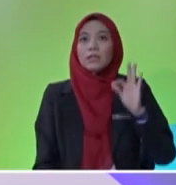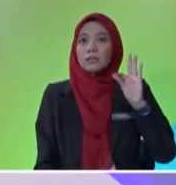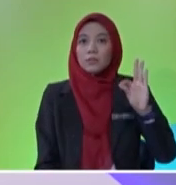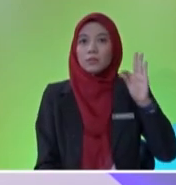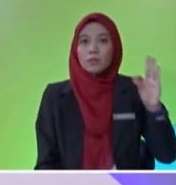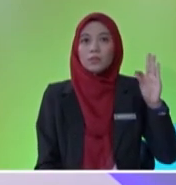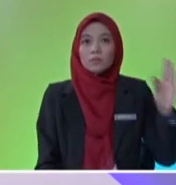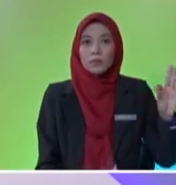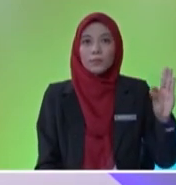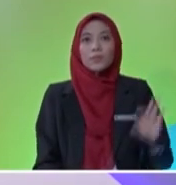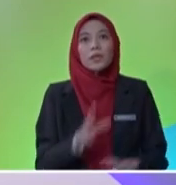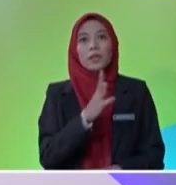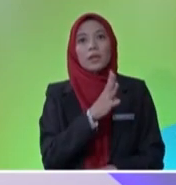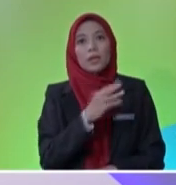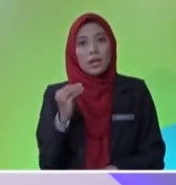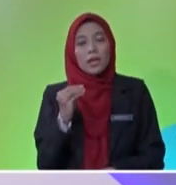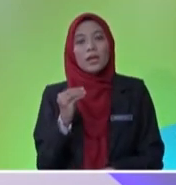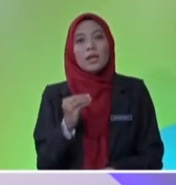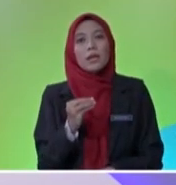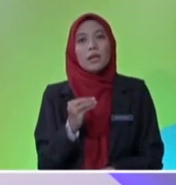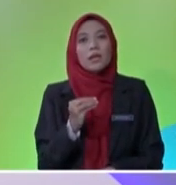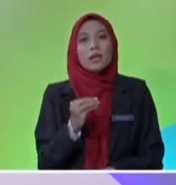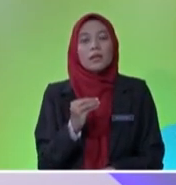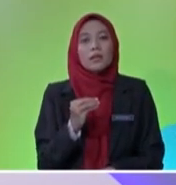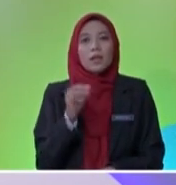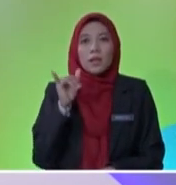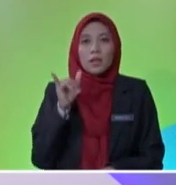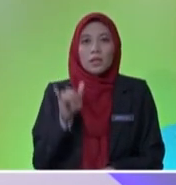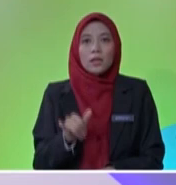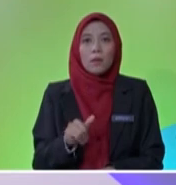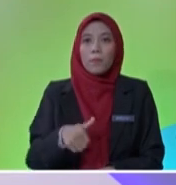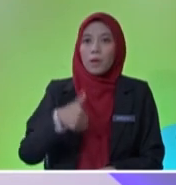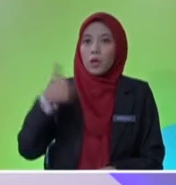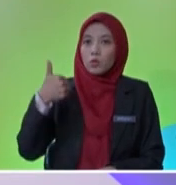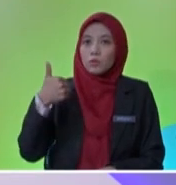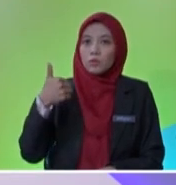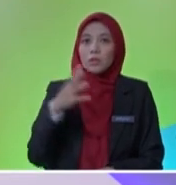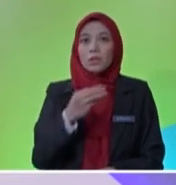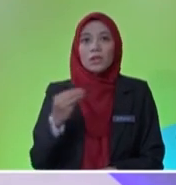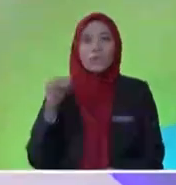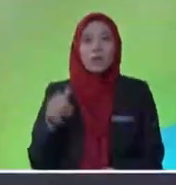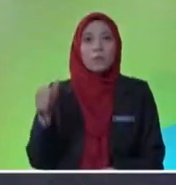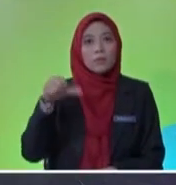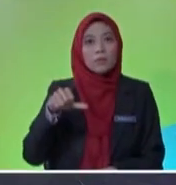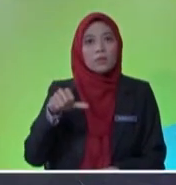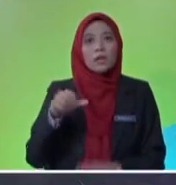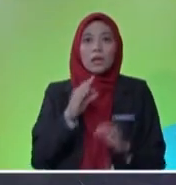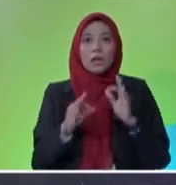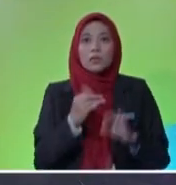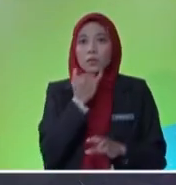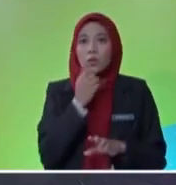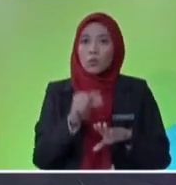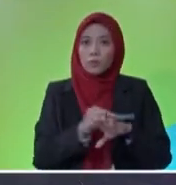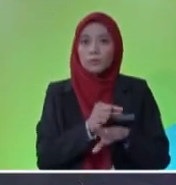dan ada penting ada yang keburukannya juga kalau salah guna Iya makasih